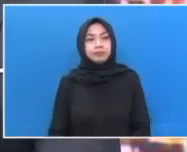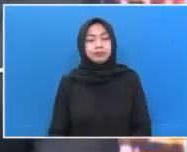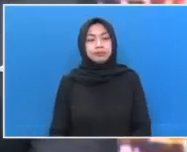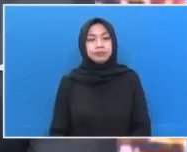Bang